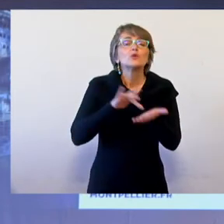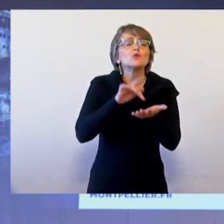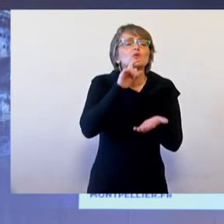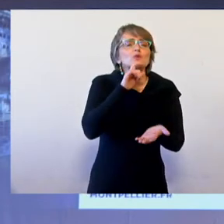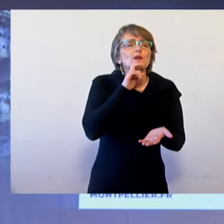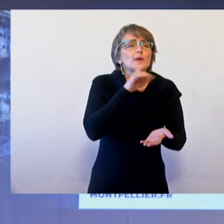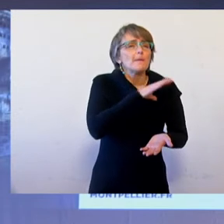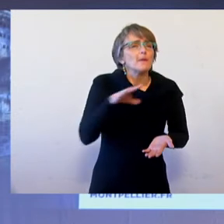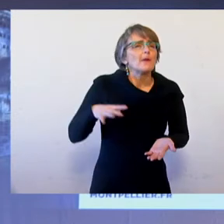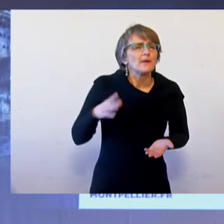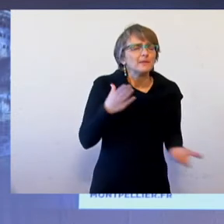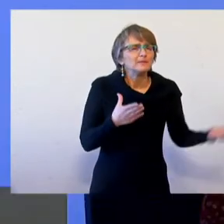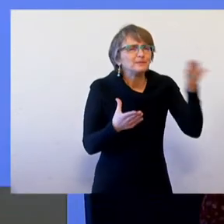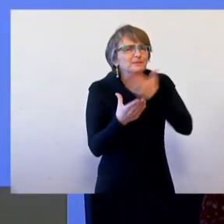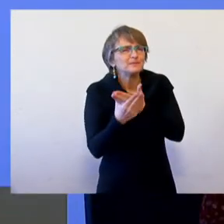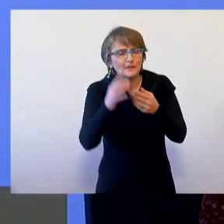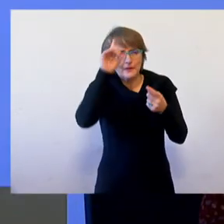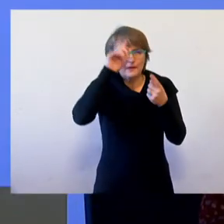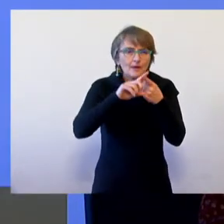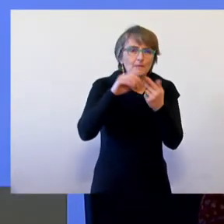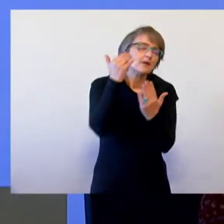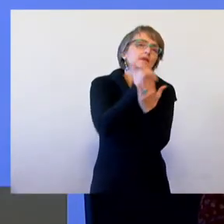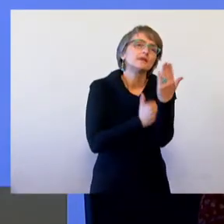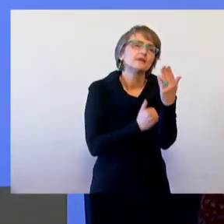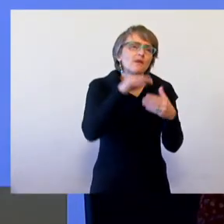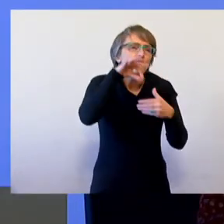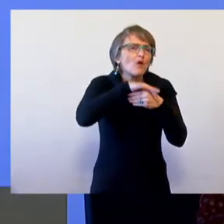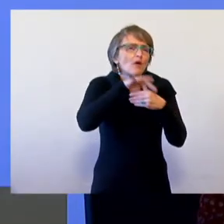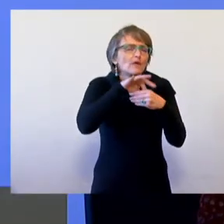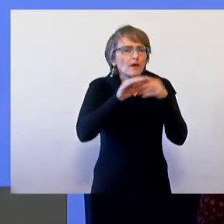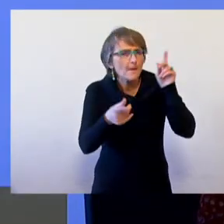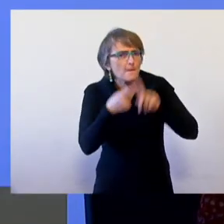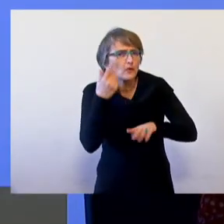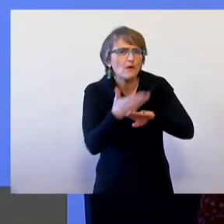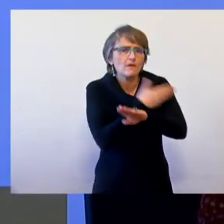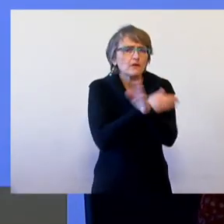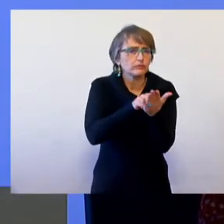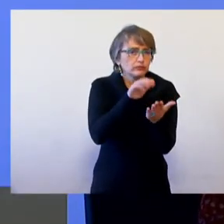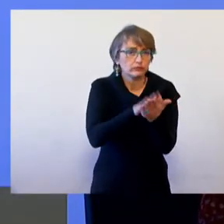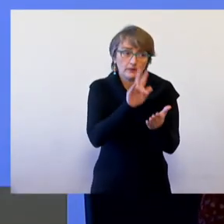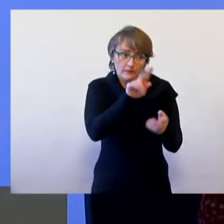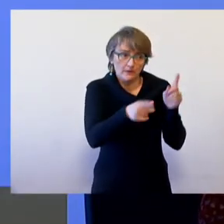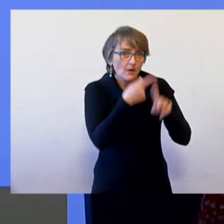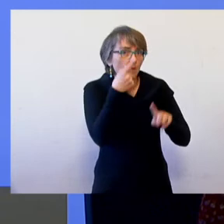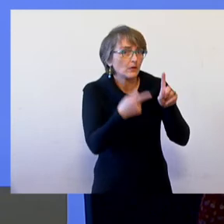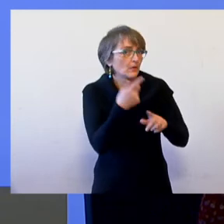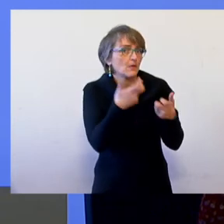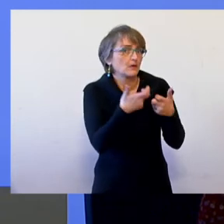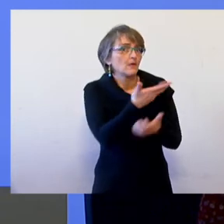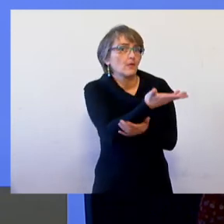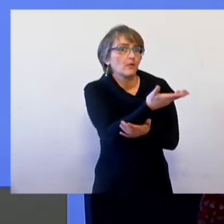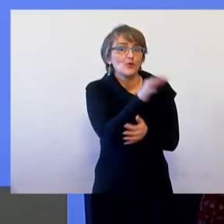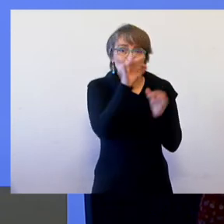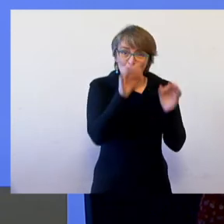l'heure, sur la liste électorale, c'est important, et nous montrons un groupe de travail avec l'ensemble